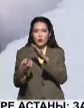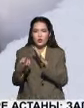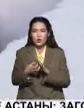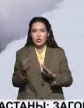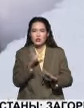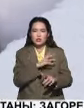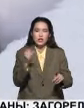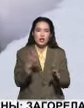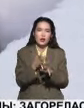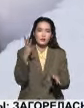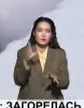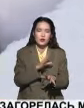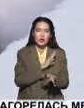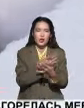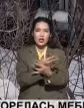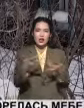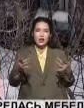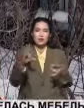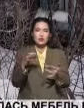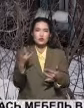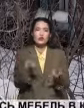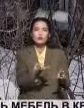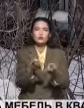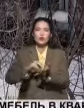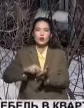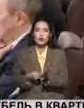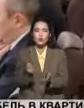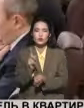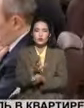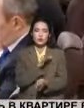следует взять на учет дома граждан из социально уязвимых слоев населения.